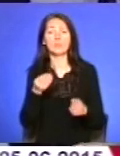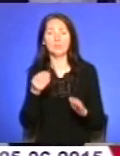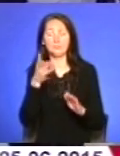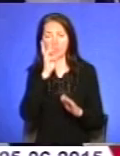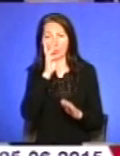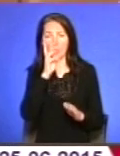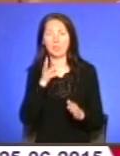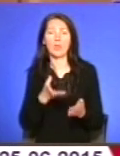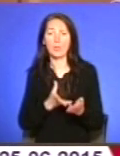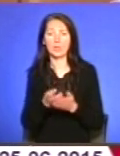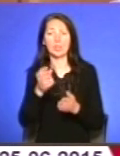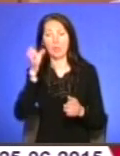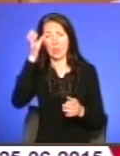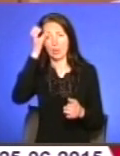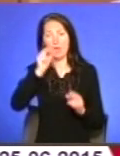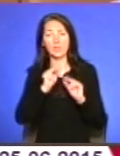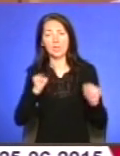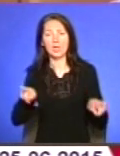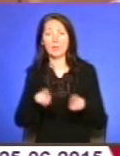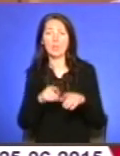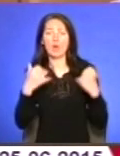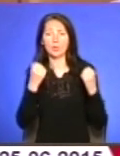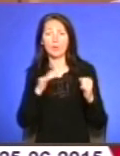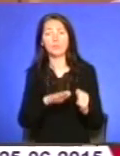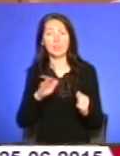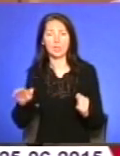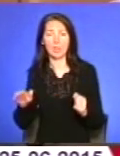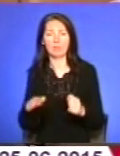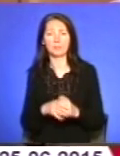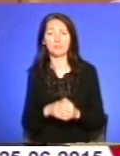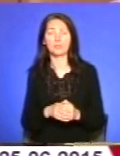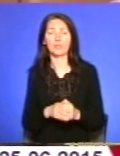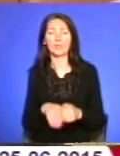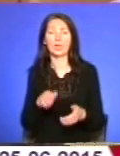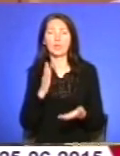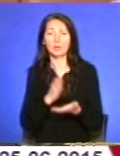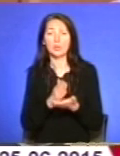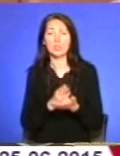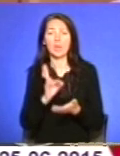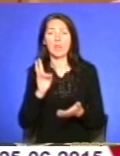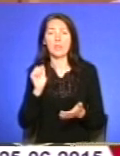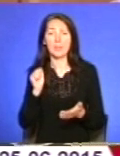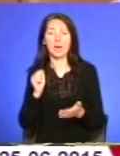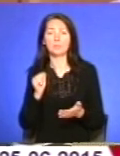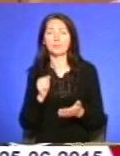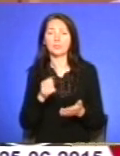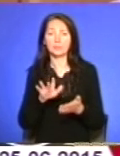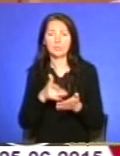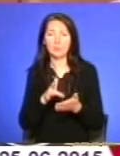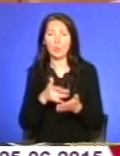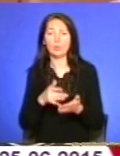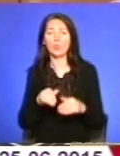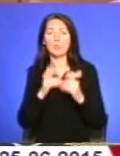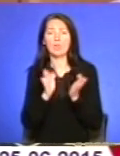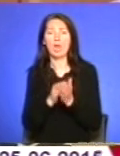оздоровлювати дітей. Кошти від перевиконання дохідної частини обласного бюджету знаходяться на котловому рахунку загального